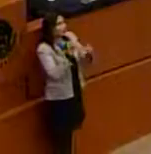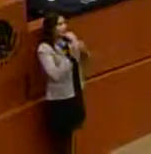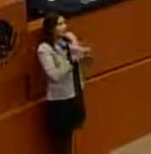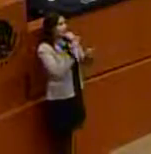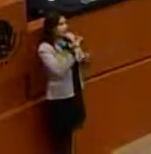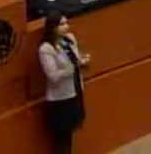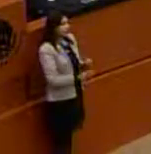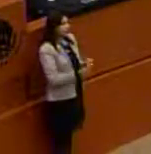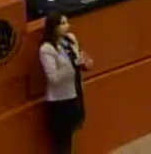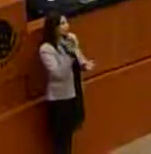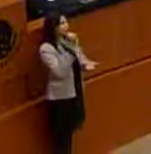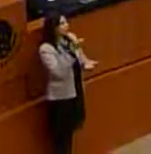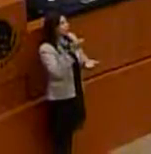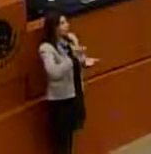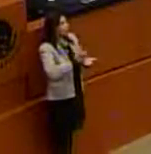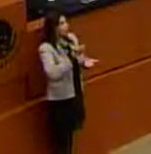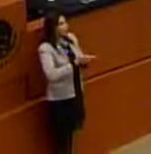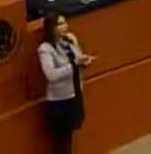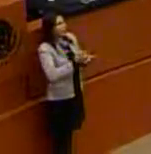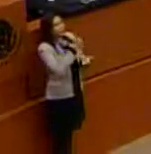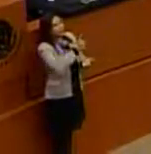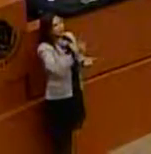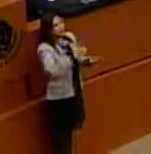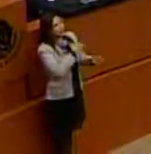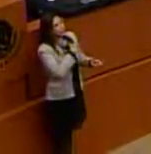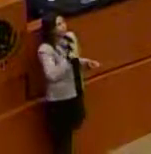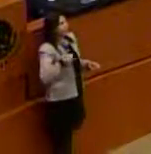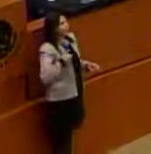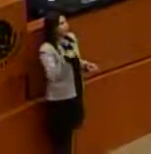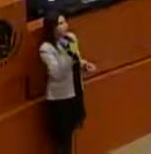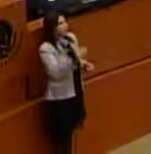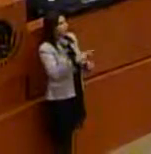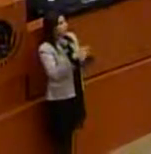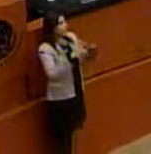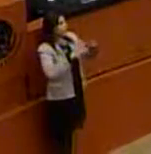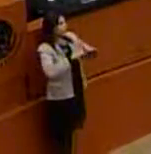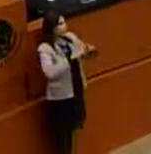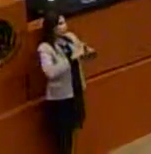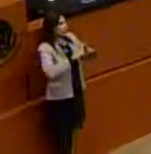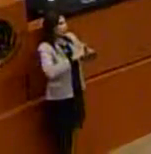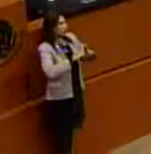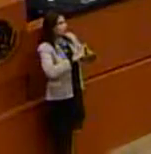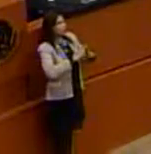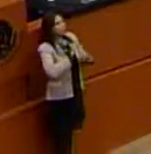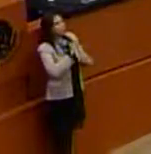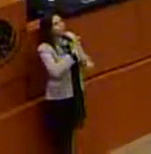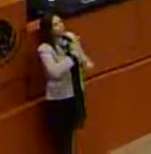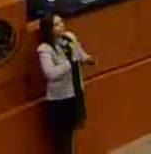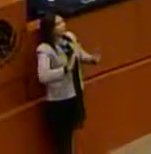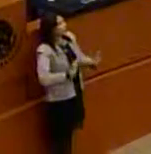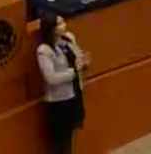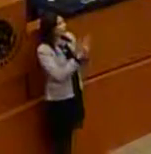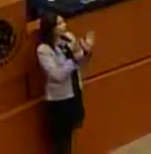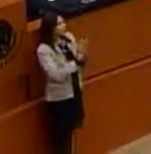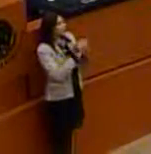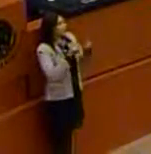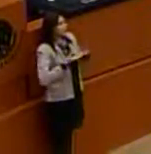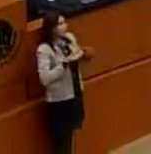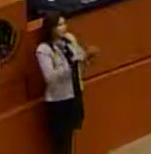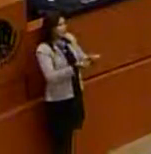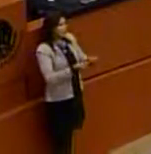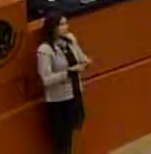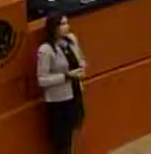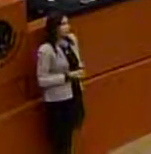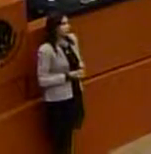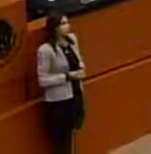membres qui est cumulable au sein du foyer et permet donc des économies d'échelle au niveau des dépenses. Le RBI, pour les familles, il